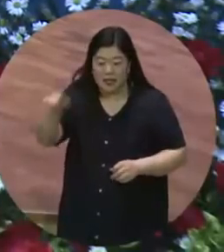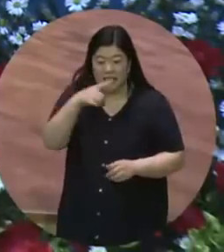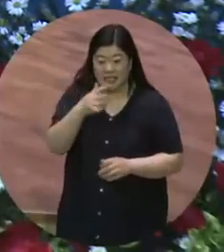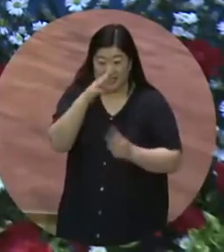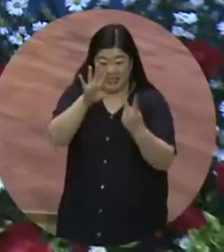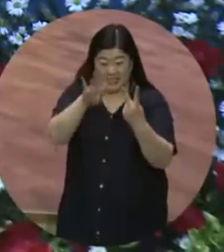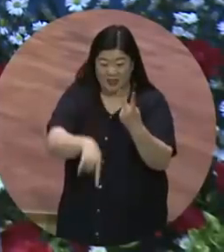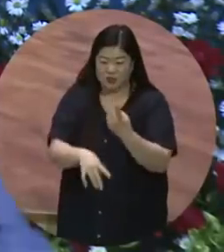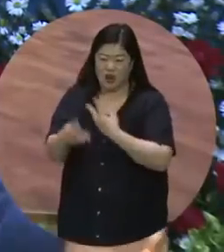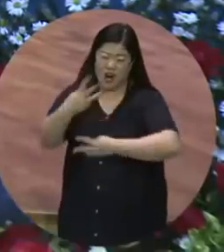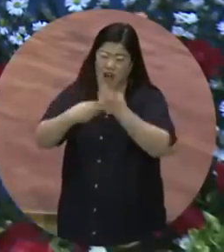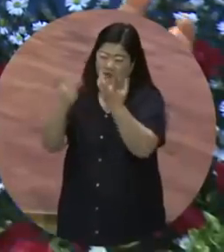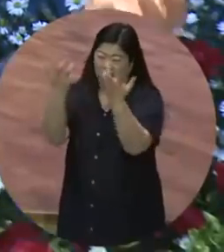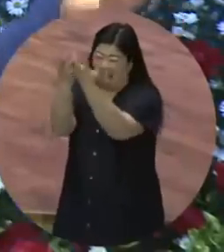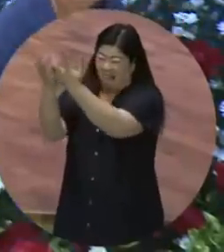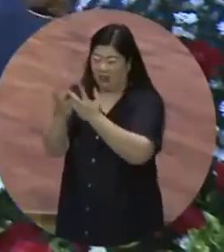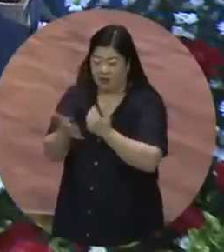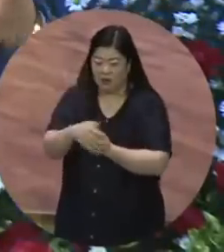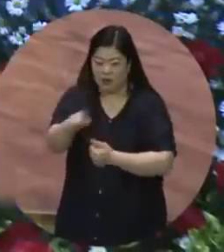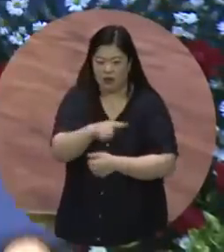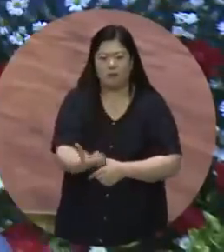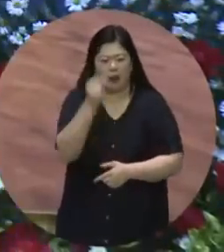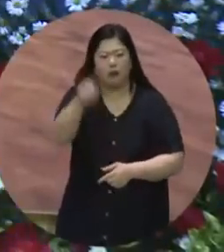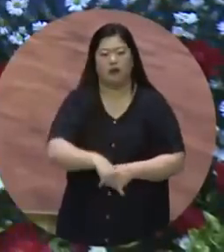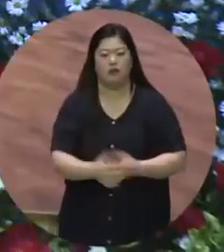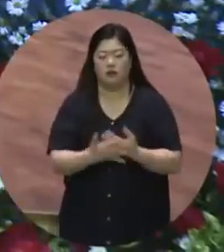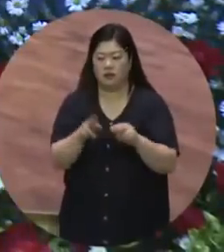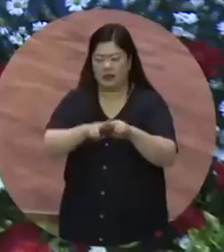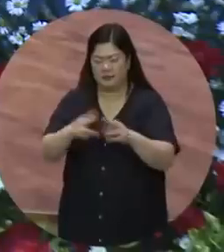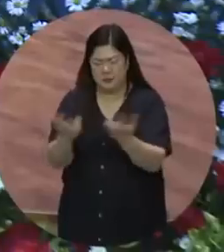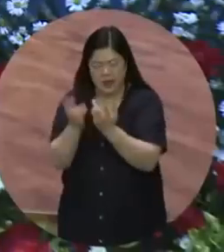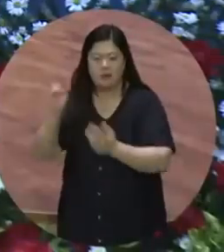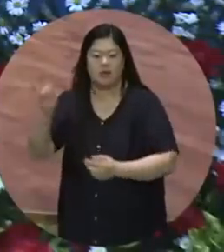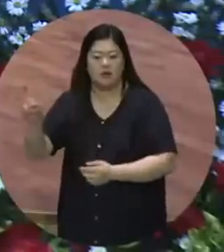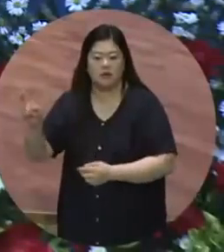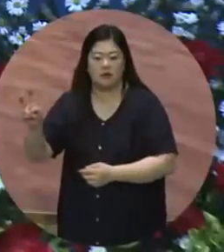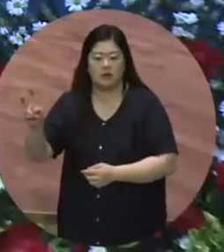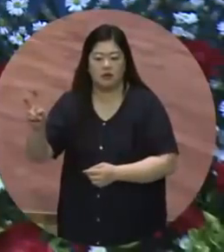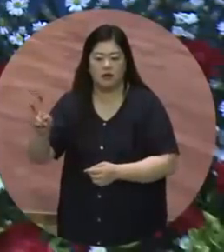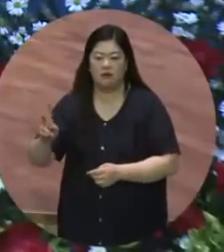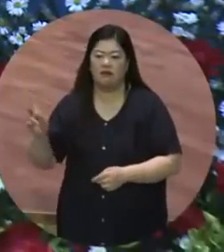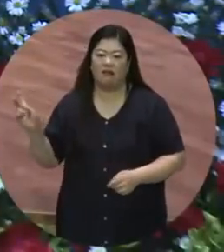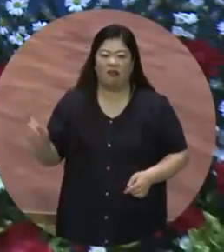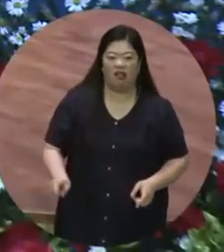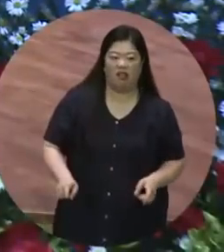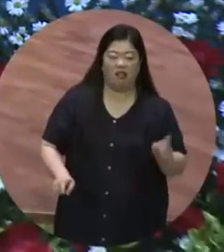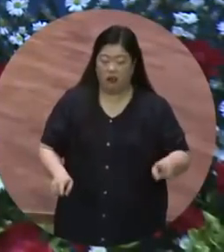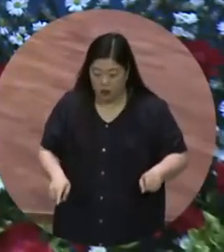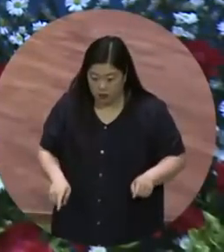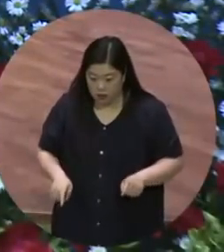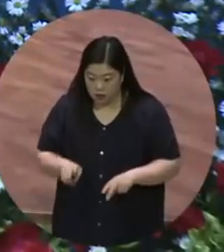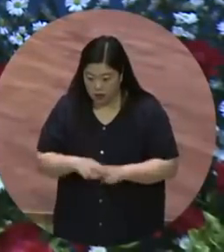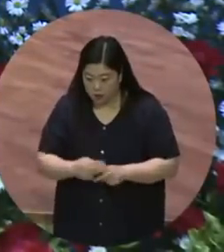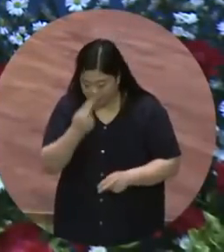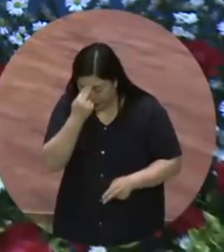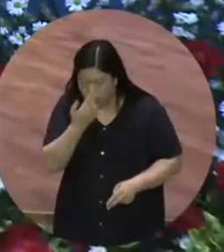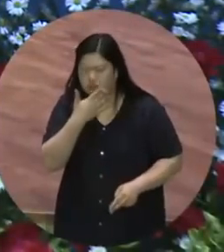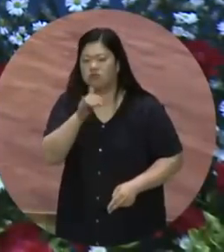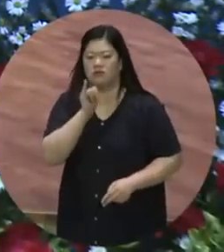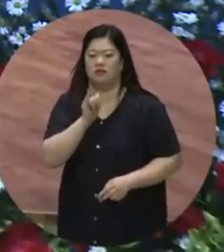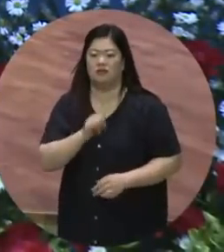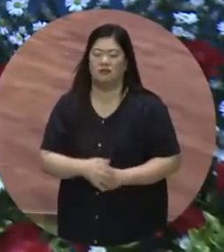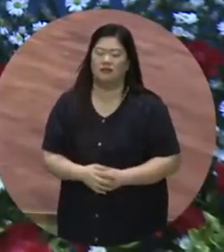수 있기를 바랍니다. 1, 2부, 2부가 다 오게 되니까요. 자, 오늘 본문이 창세기